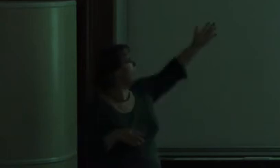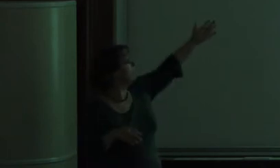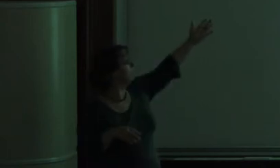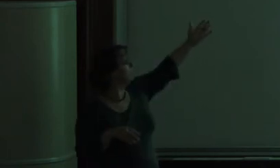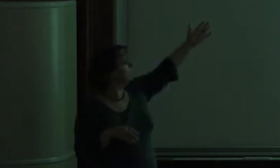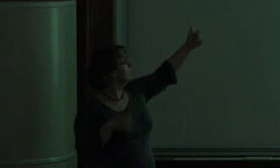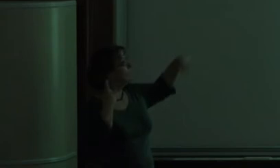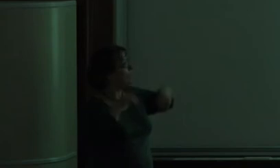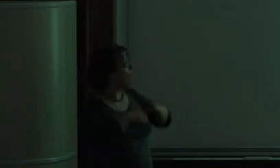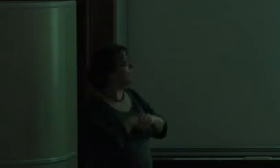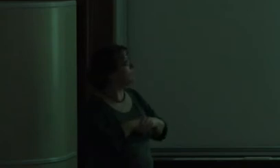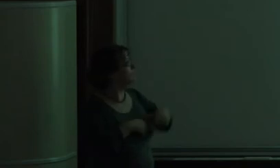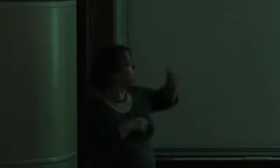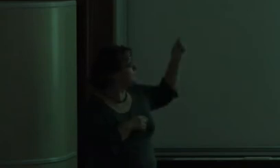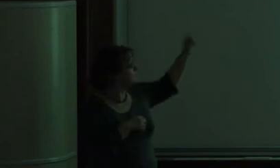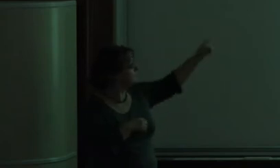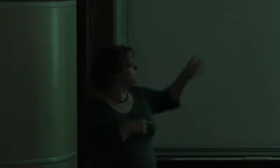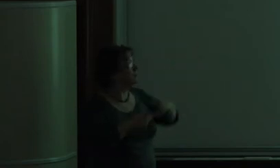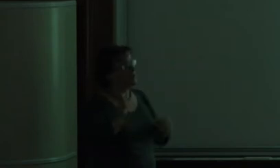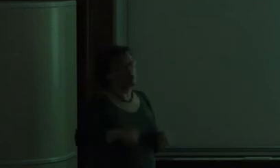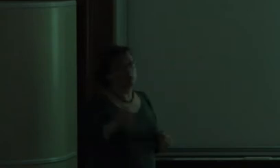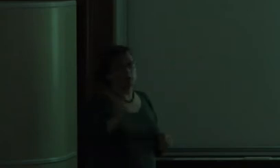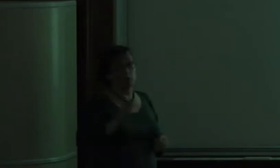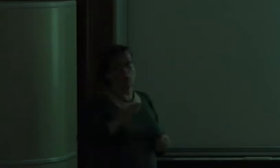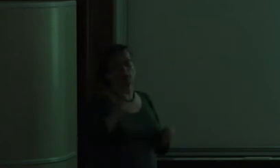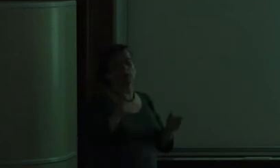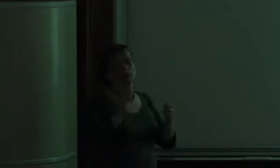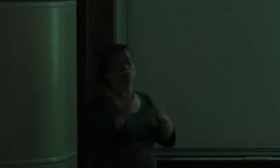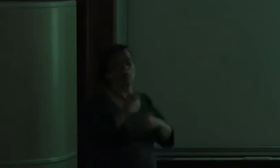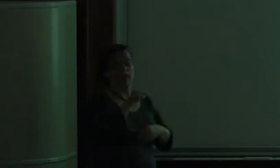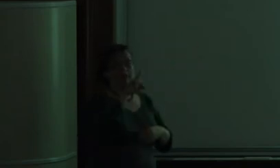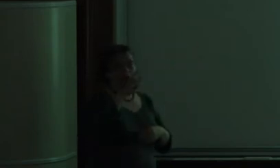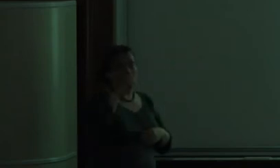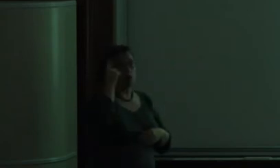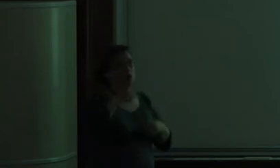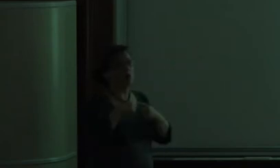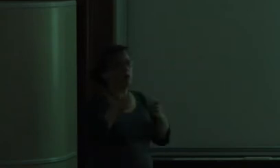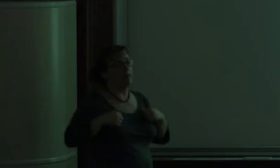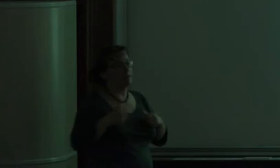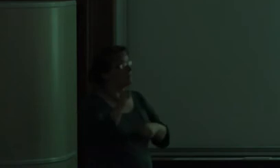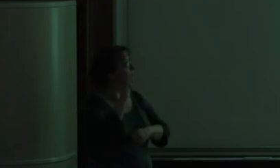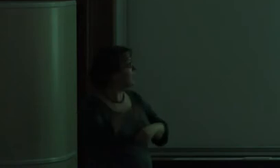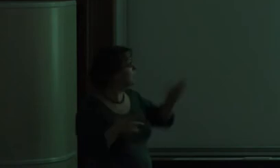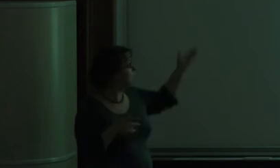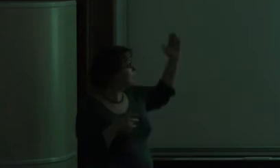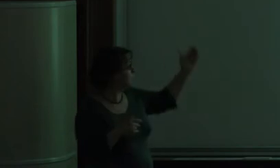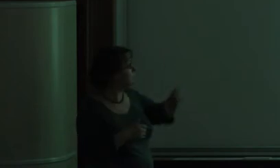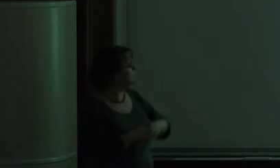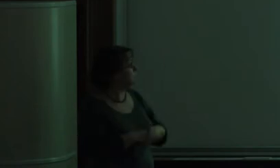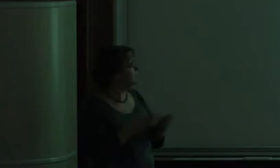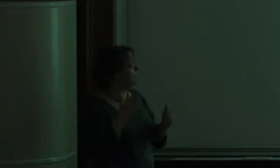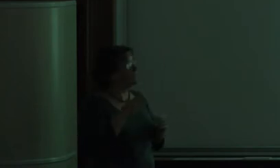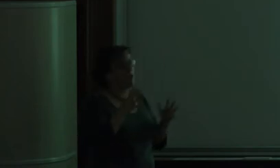ADR est dans le bloc que je suis en train de regarder, parce que s'il n'y a pas ADR, il n'y a pas d'adresse IP. Et puis derrière, je match ma regex, et puis je remplis mon dictionnaire.